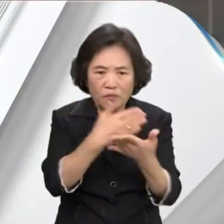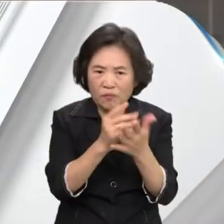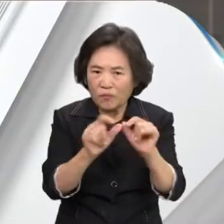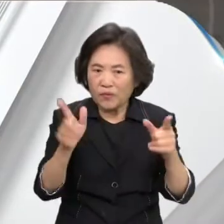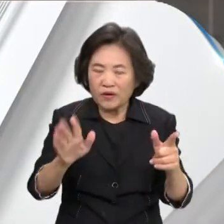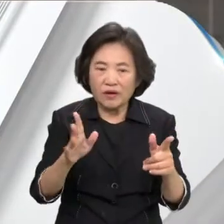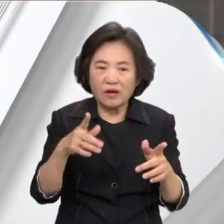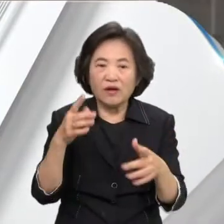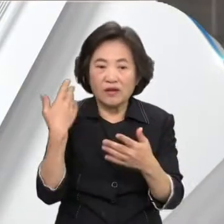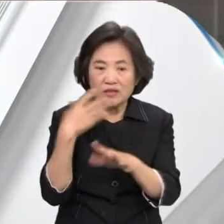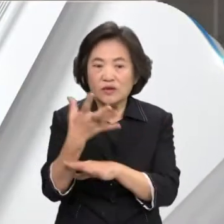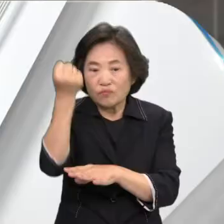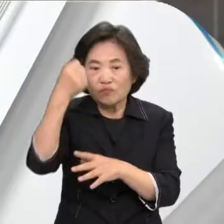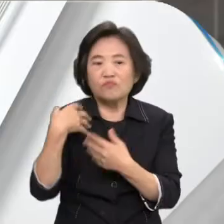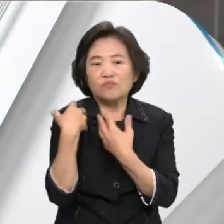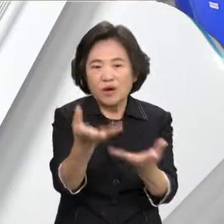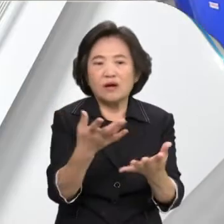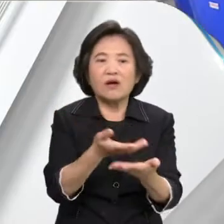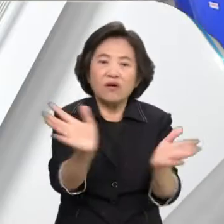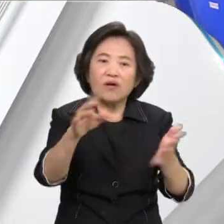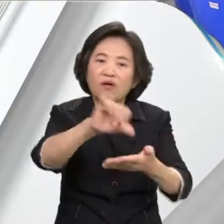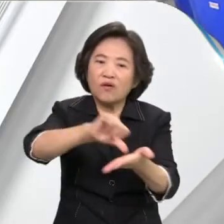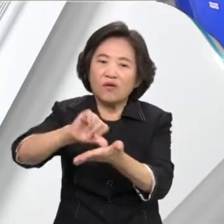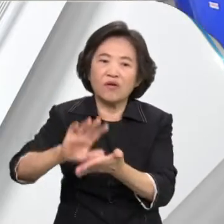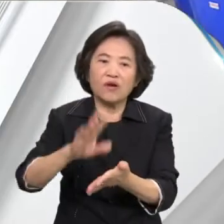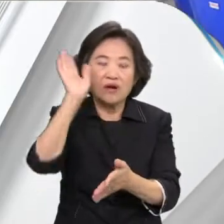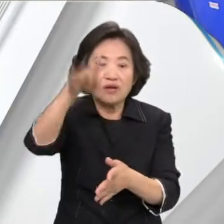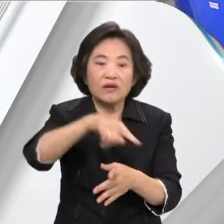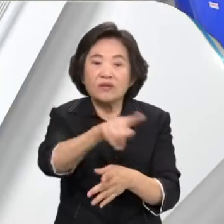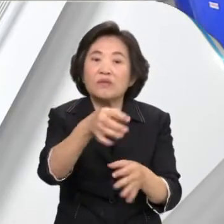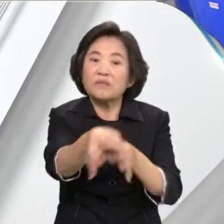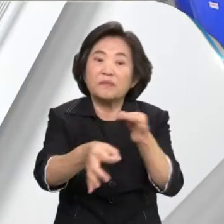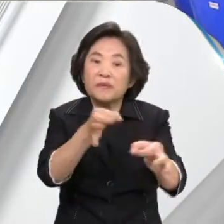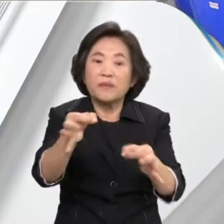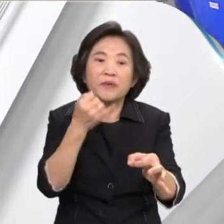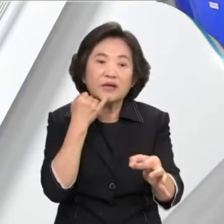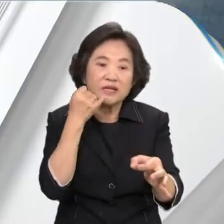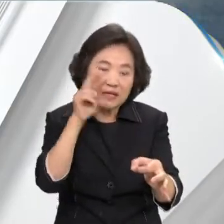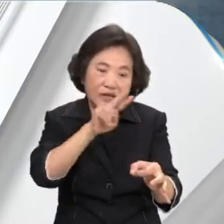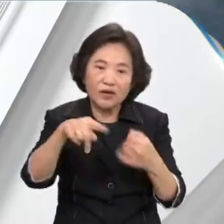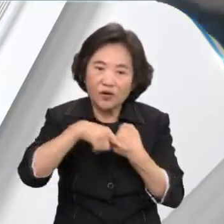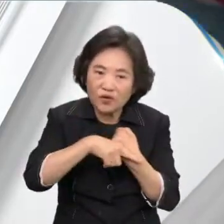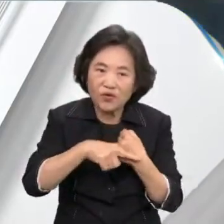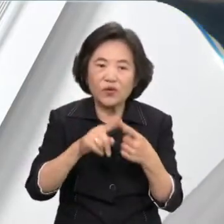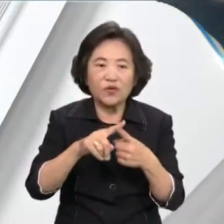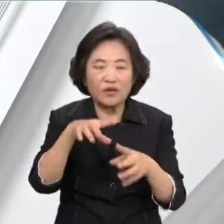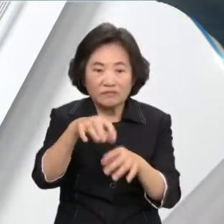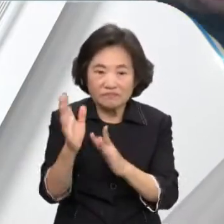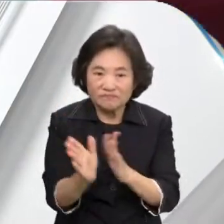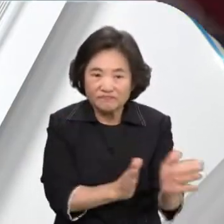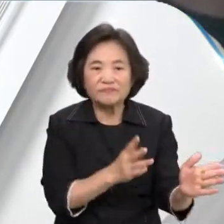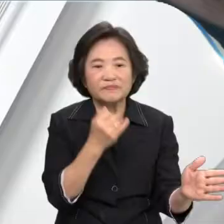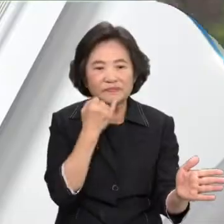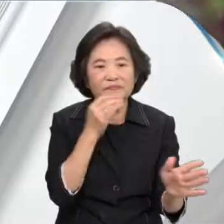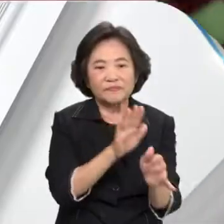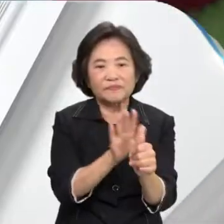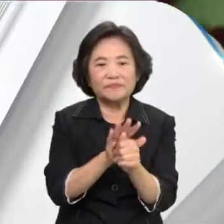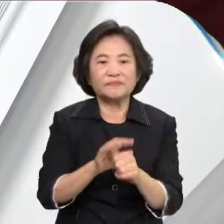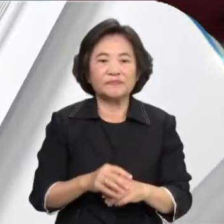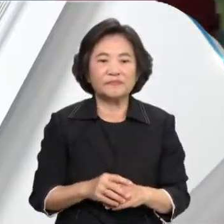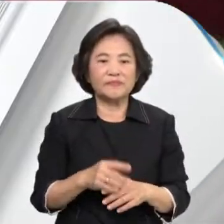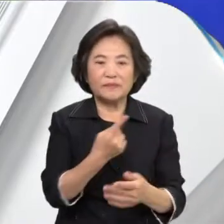种已经选出首选2、3，南北也会到作物着手之后该处理，还有应用研究方，添少